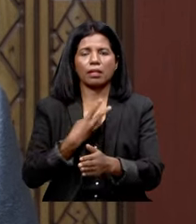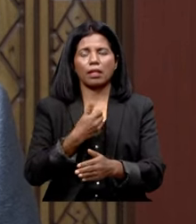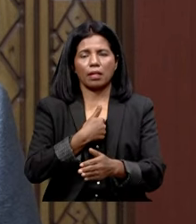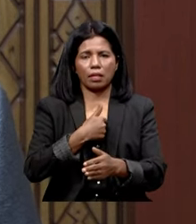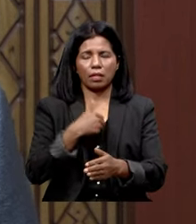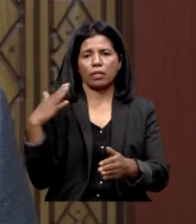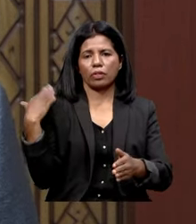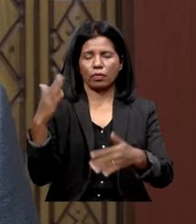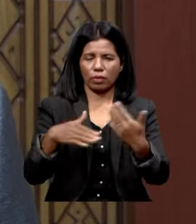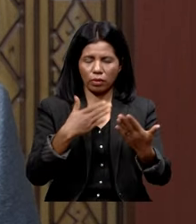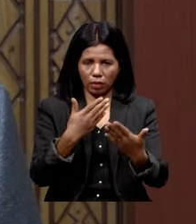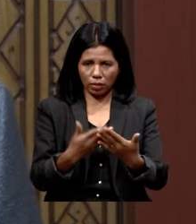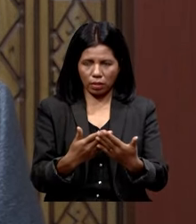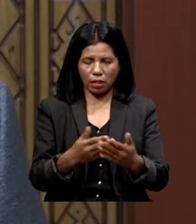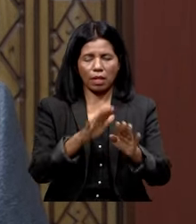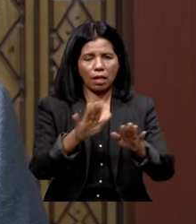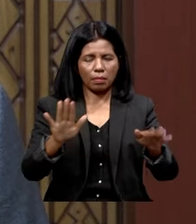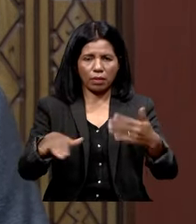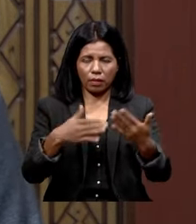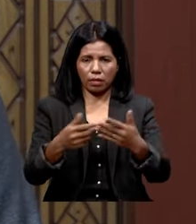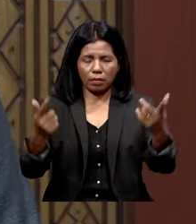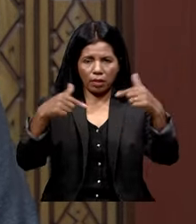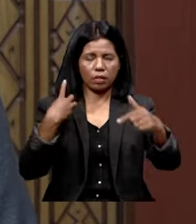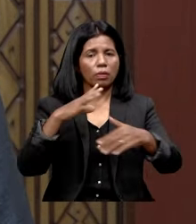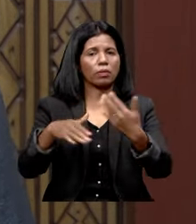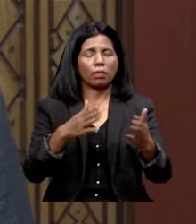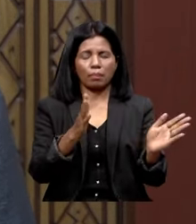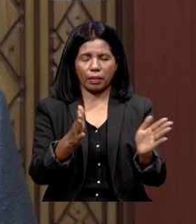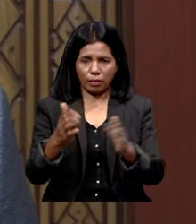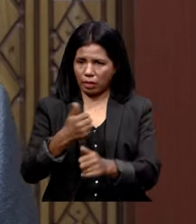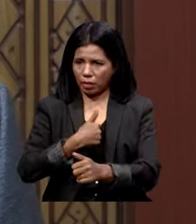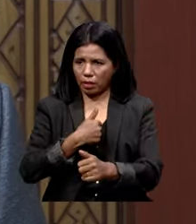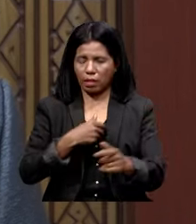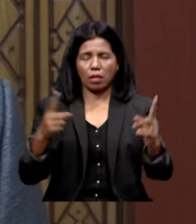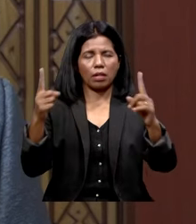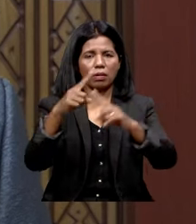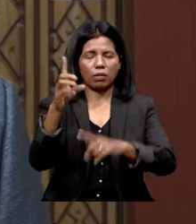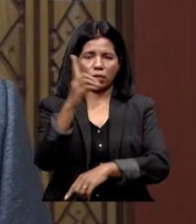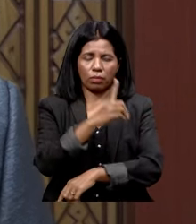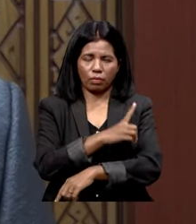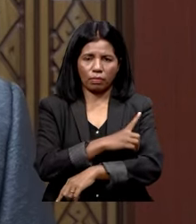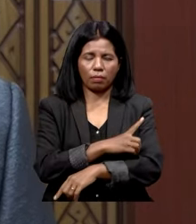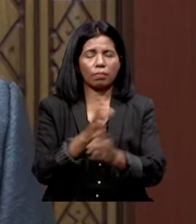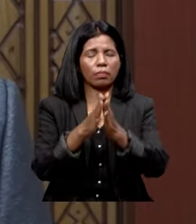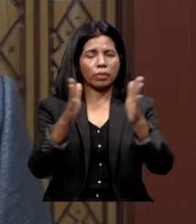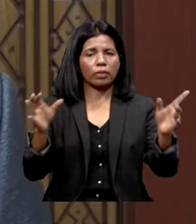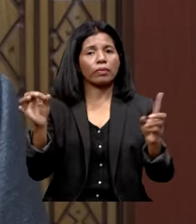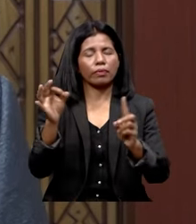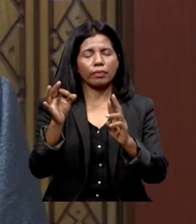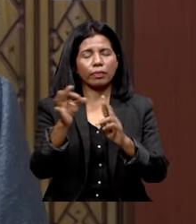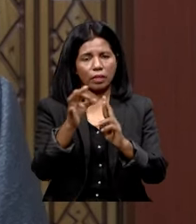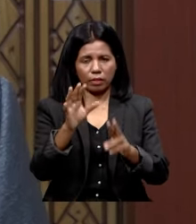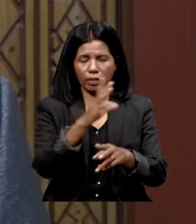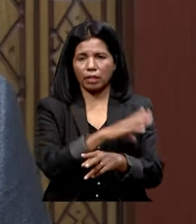ili joven sira hotu, labarek sira, ma ito prepara itane amba, lorong bot final ninian ini liu kita mos